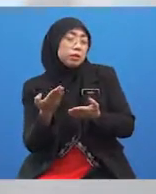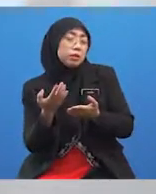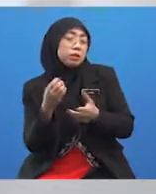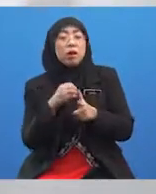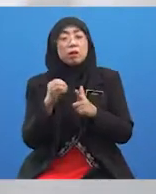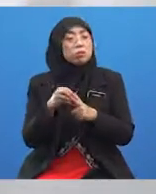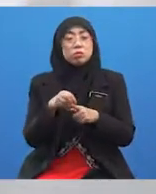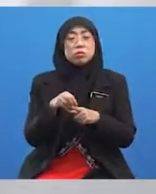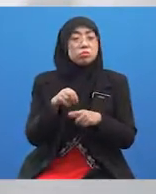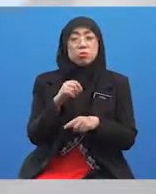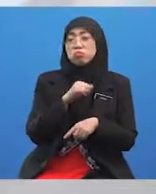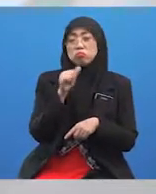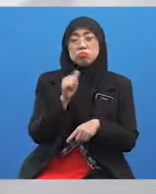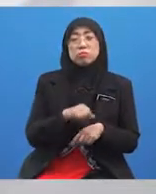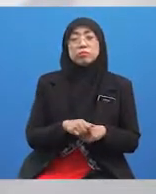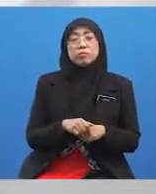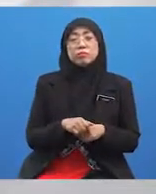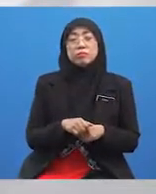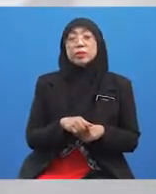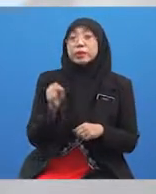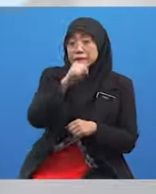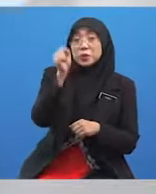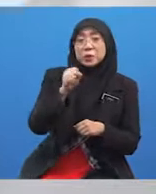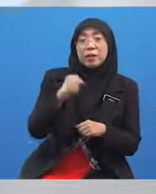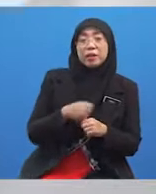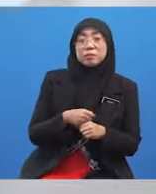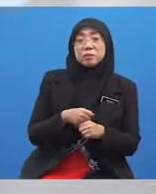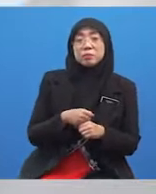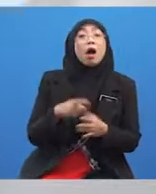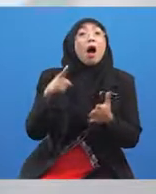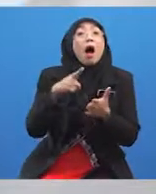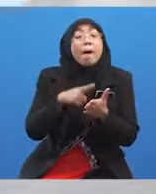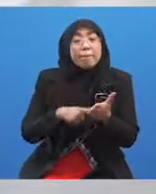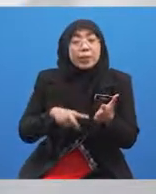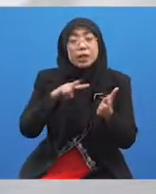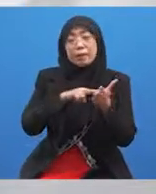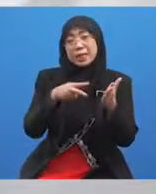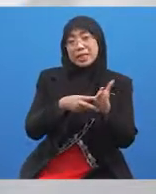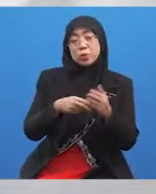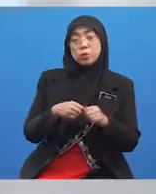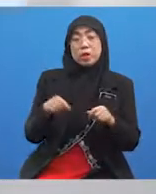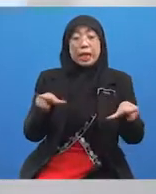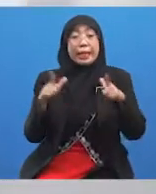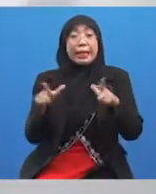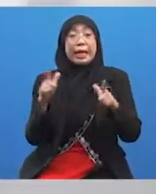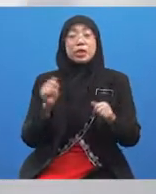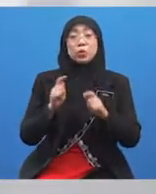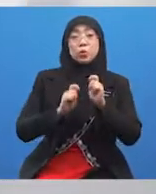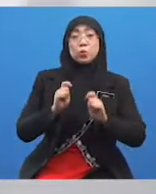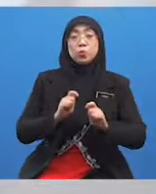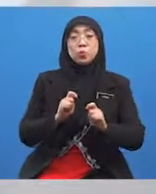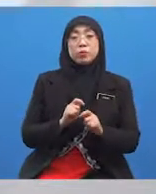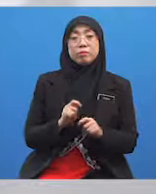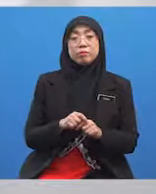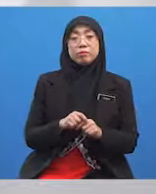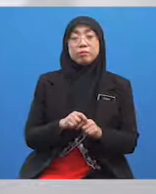tersebut. Soalan cikgu lagi. Apakah yang dimaksudkan gelagat pengguna dalam gambar tersebut? Ya, betul